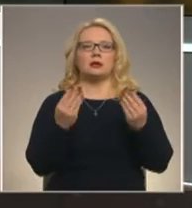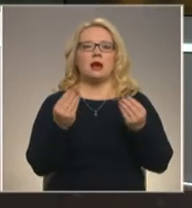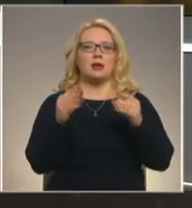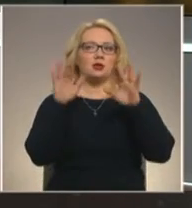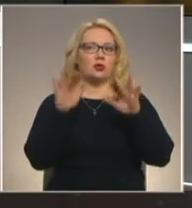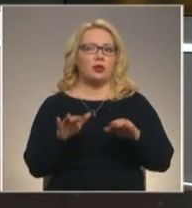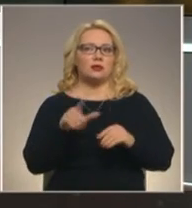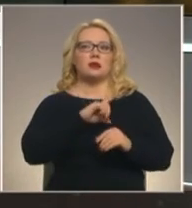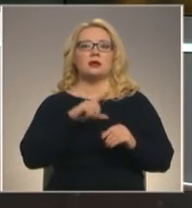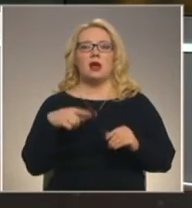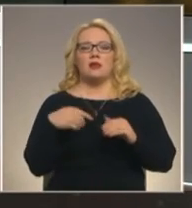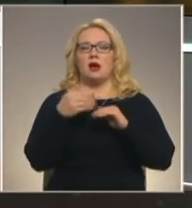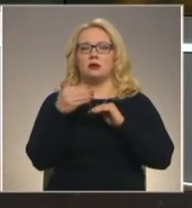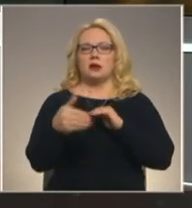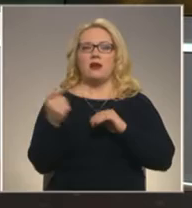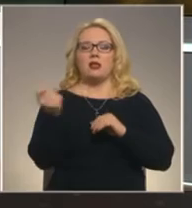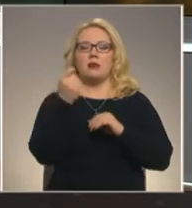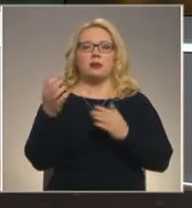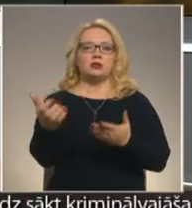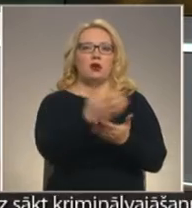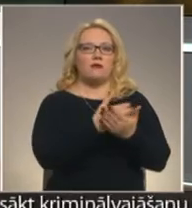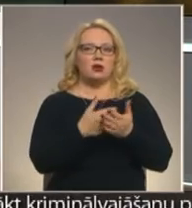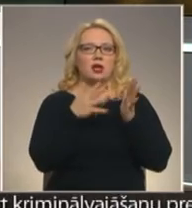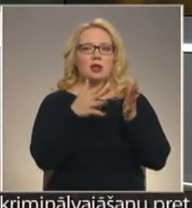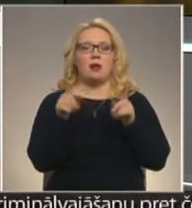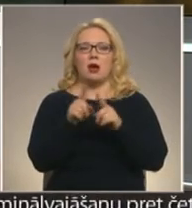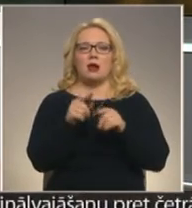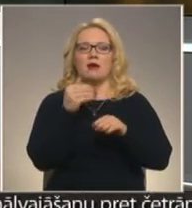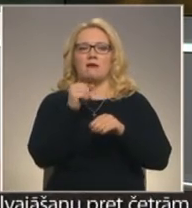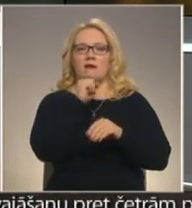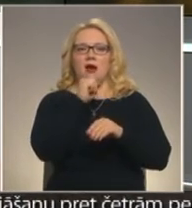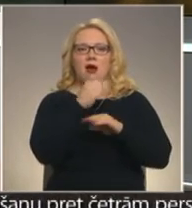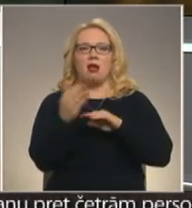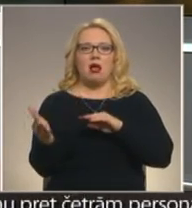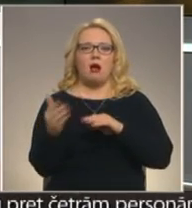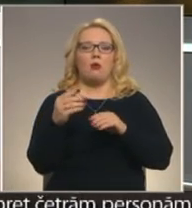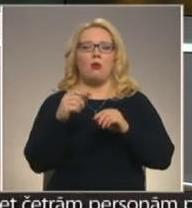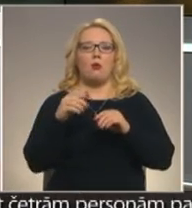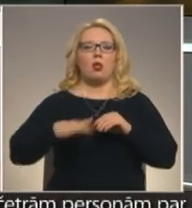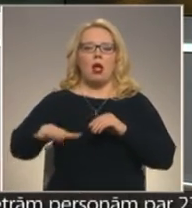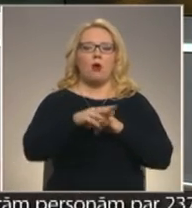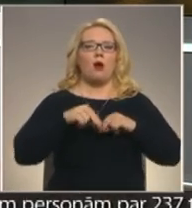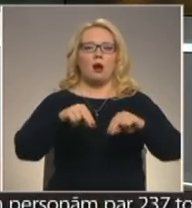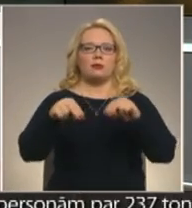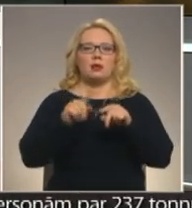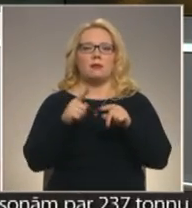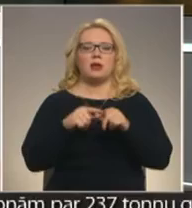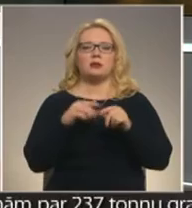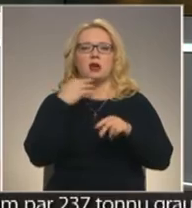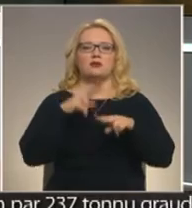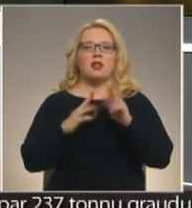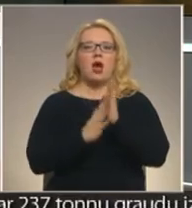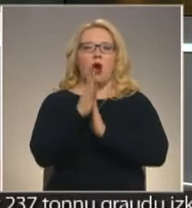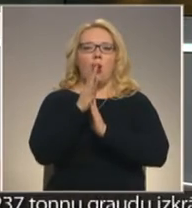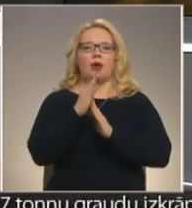Slapjais rudens, kas Latvijā aizkavēja slabības novākšanu, ietekmēs arī vēlāk lauka apsēšanu, tāpēc daudzie augi ir sīki un vāji.